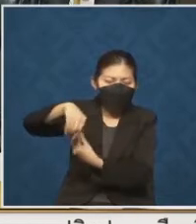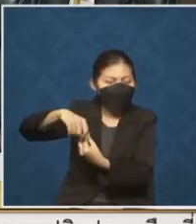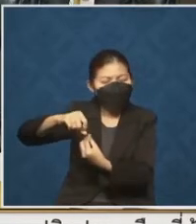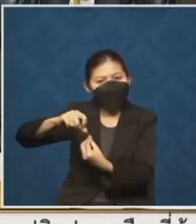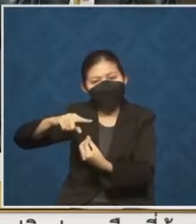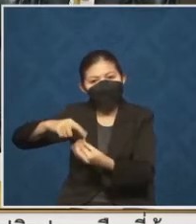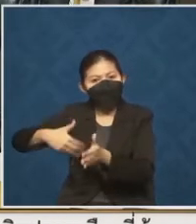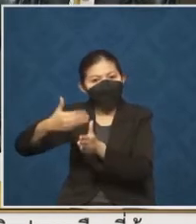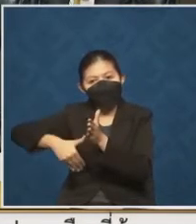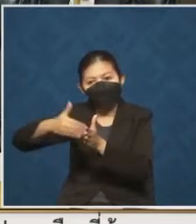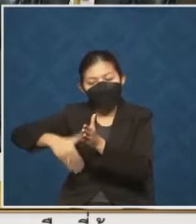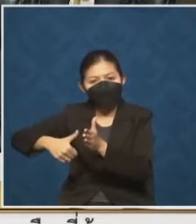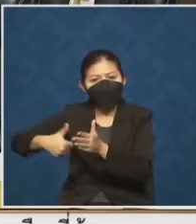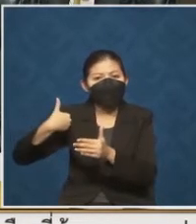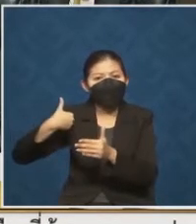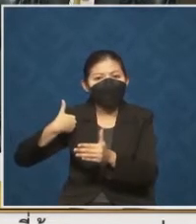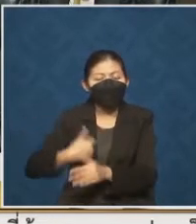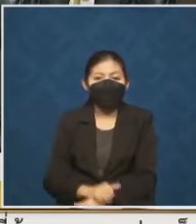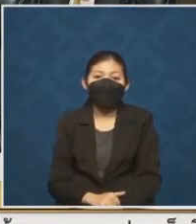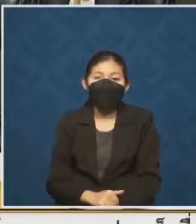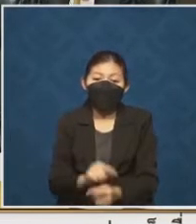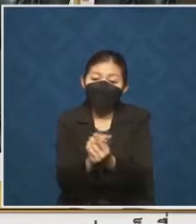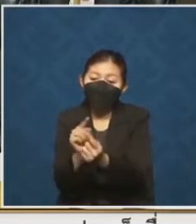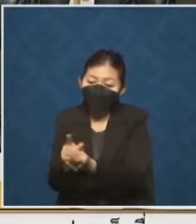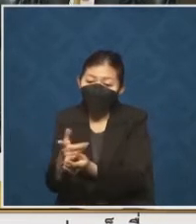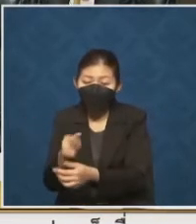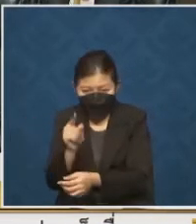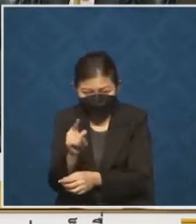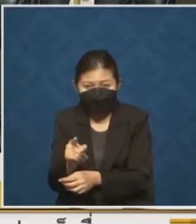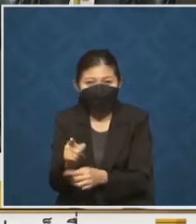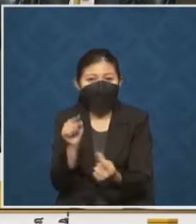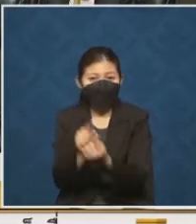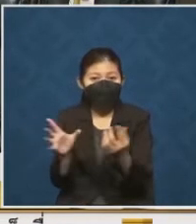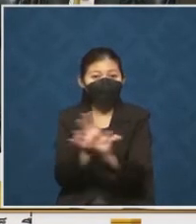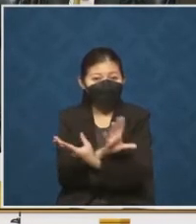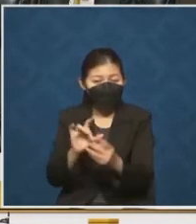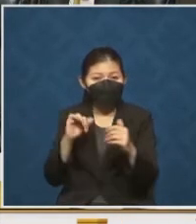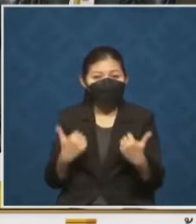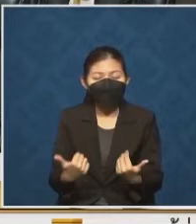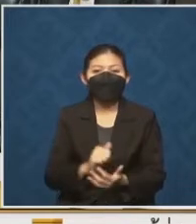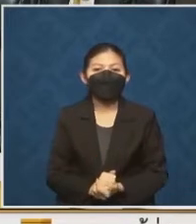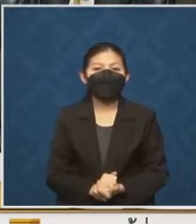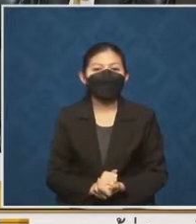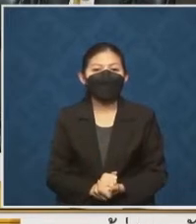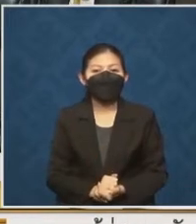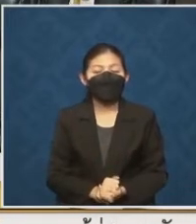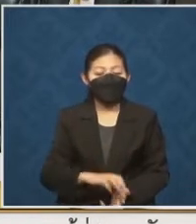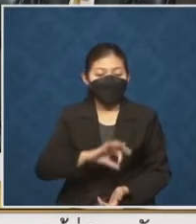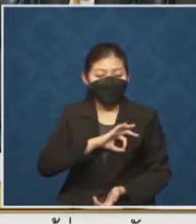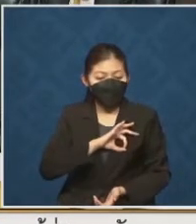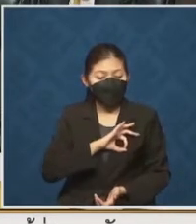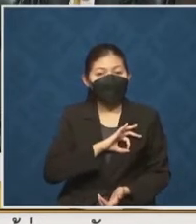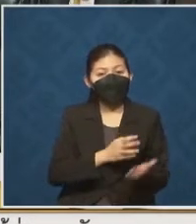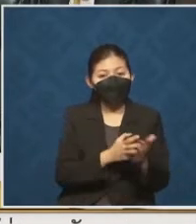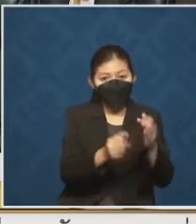ขออนุญาตนำเสนอดังต่อไปนี้นะครับทั้งหาครับและความล้มเหลวจนปัญญาแก้ปัญหาเศรษฐกิจคะ